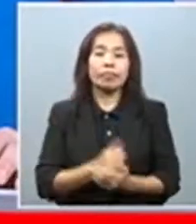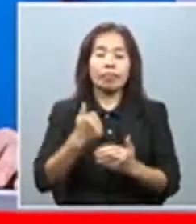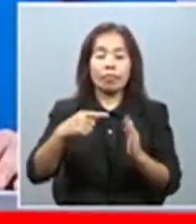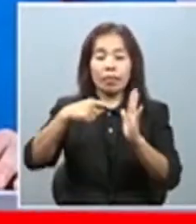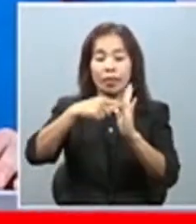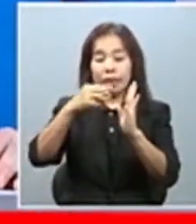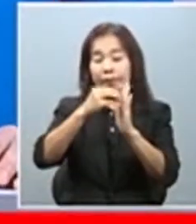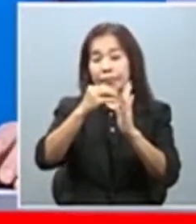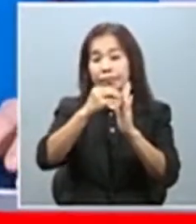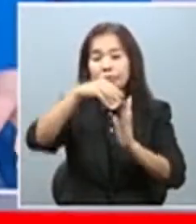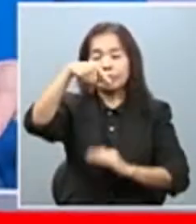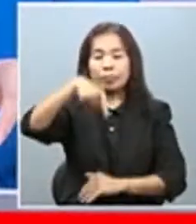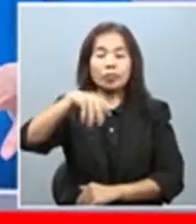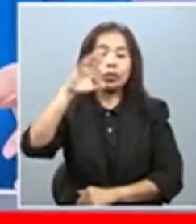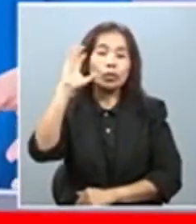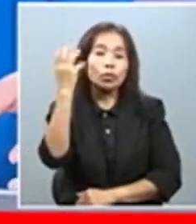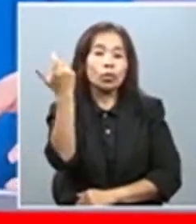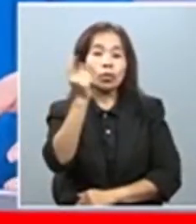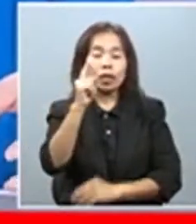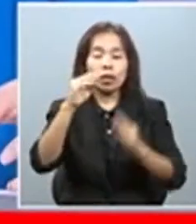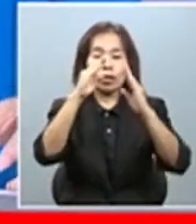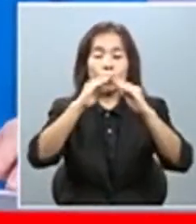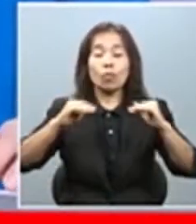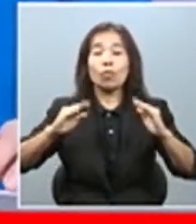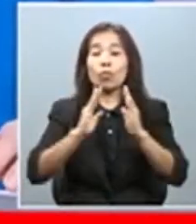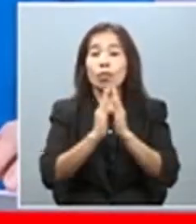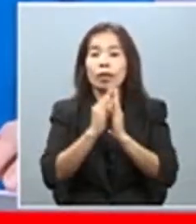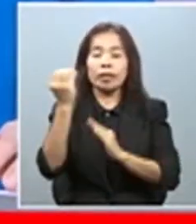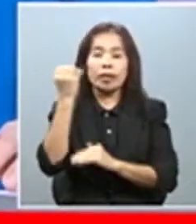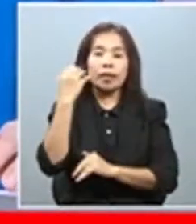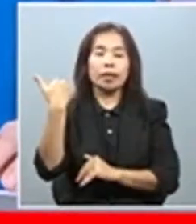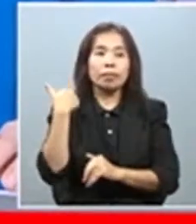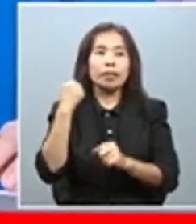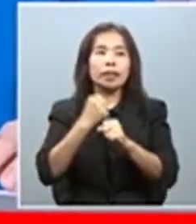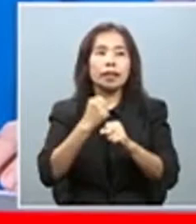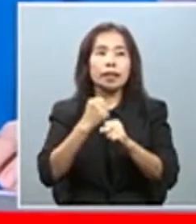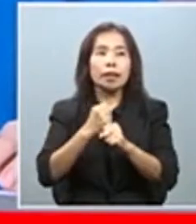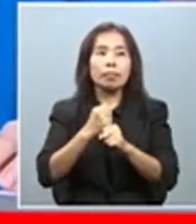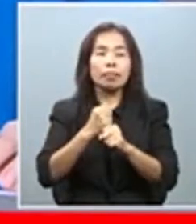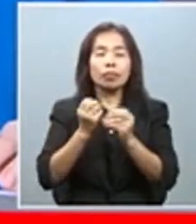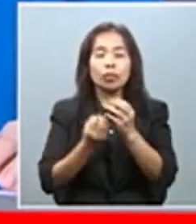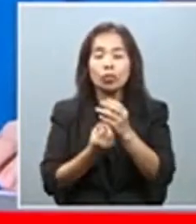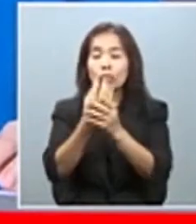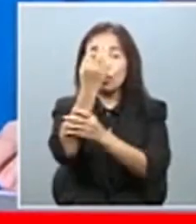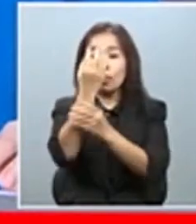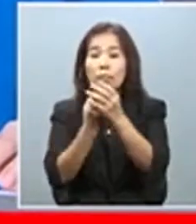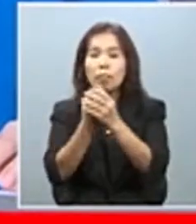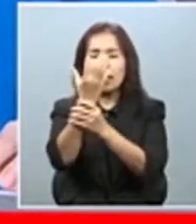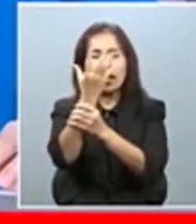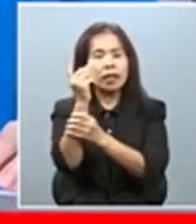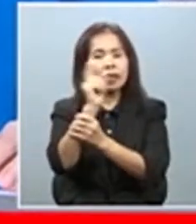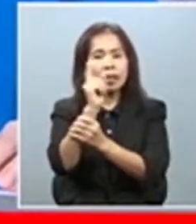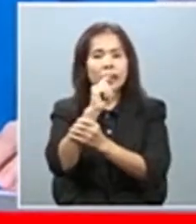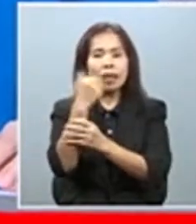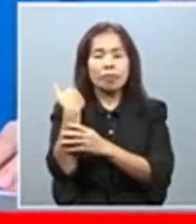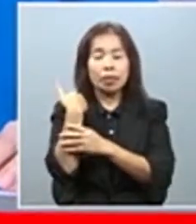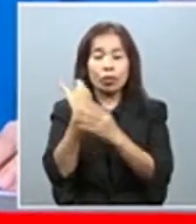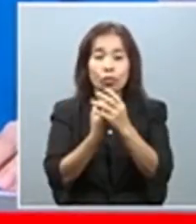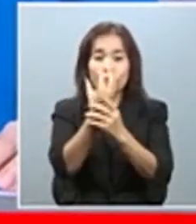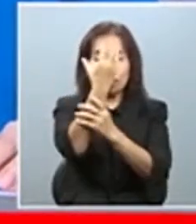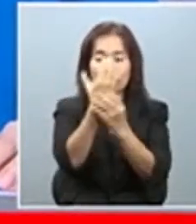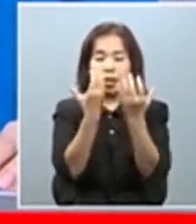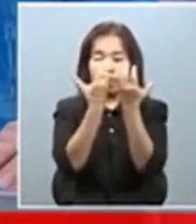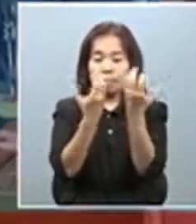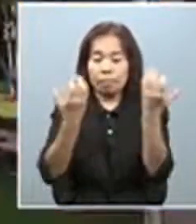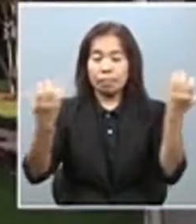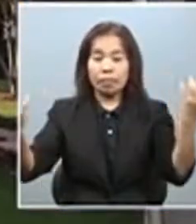็มีอีกวัดหนึ่งครับที่ชื่อว่าวัดจุฬามณีเขามีพิธีบวชต้นไม้ด้วยน้องกวางนะฮะล่าสุดเนี่ยบวชไปกว่าประมาณ100กว่าต้นแล้ว